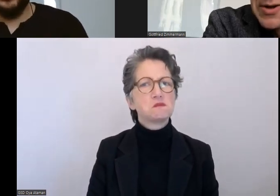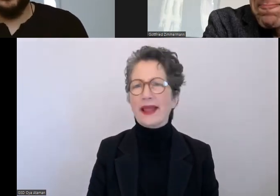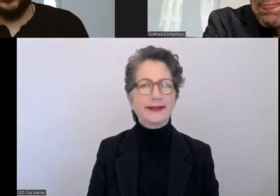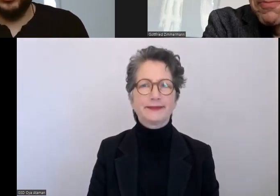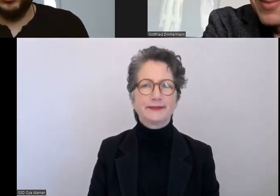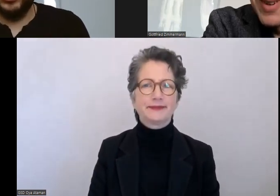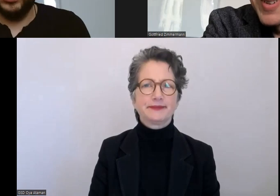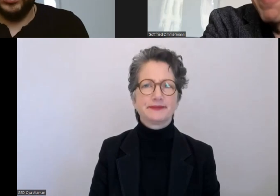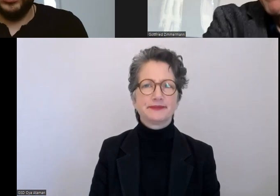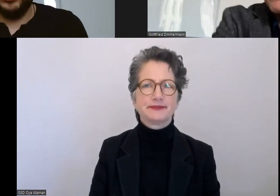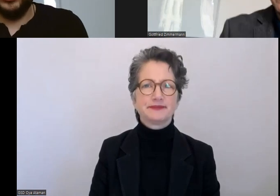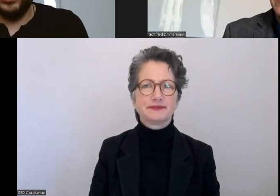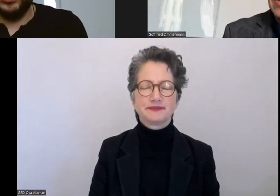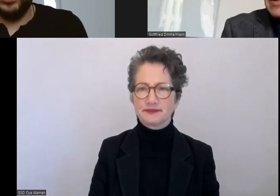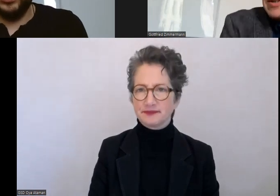Nein,